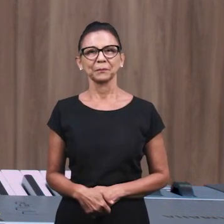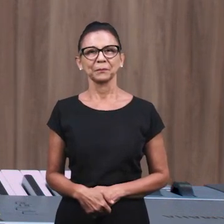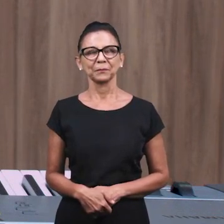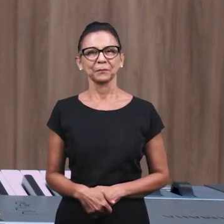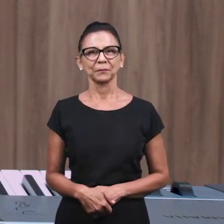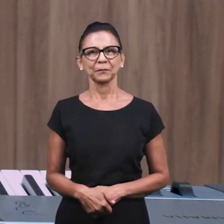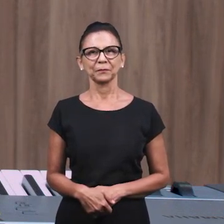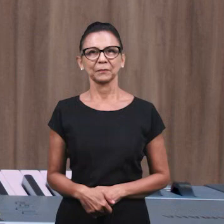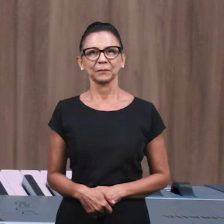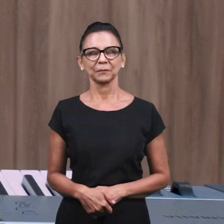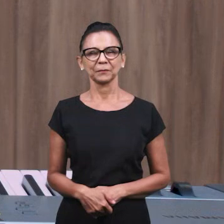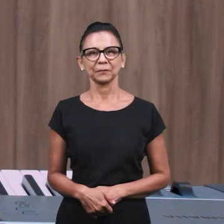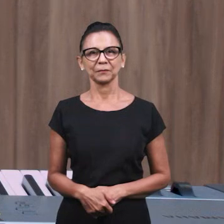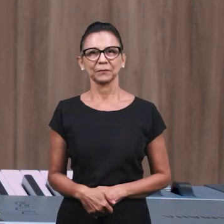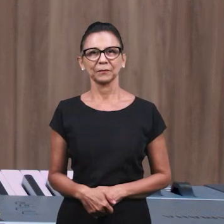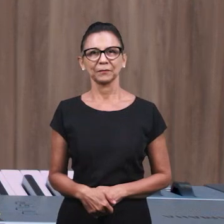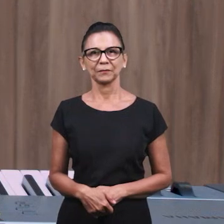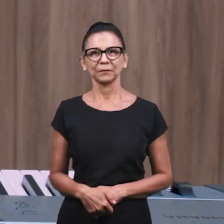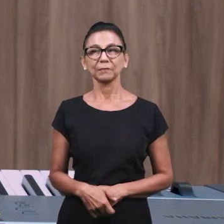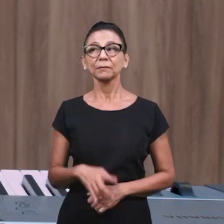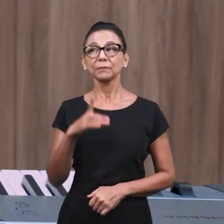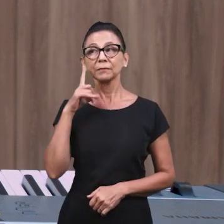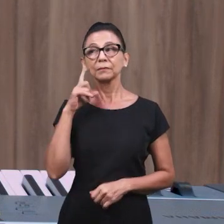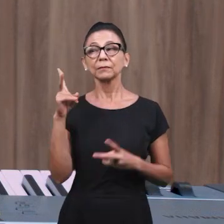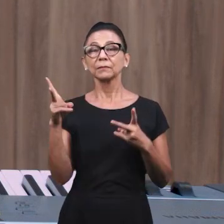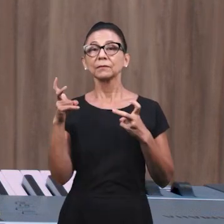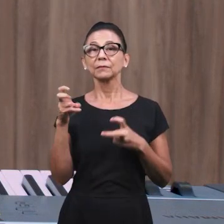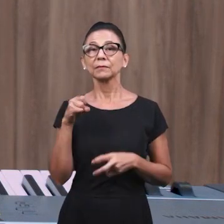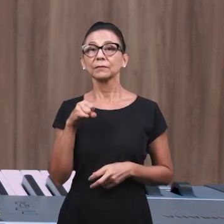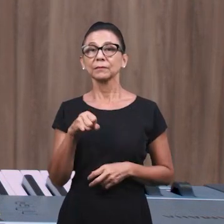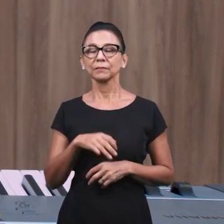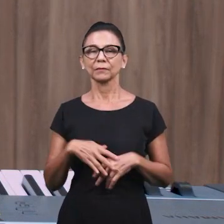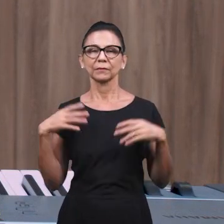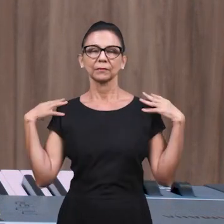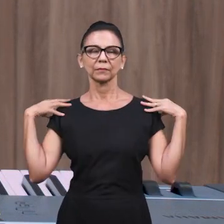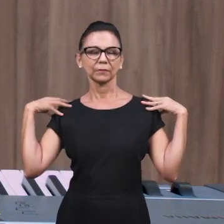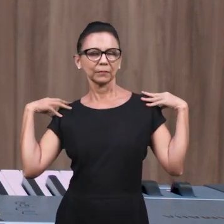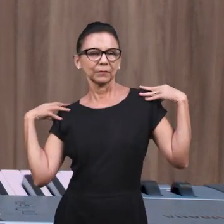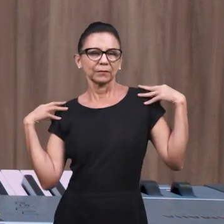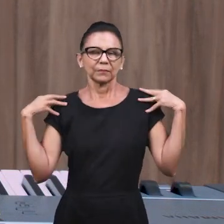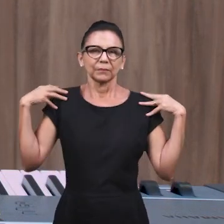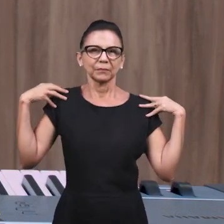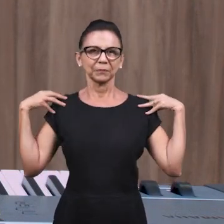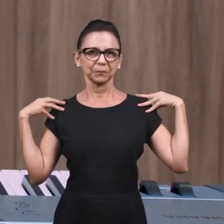do, doigt 5 au ré. Nous allons observer si nos épaules sont